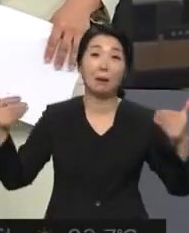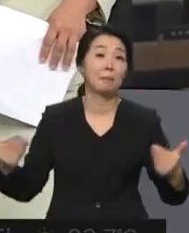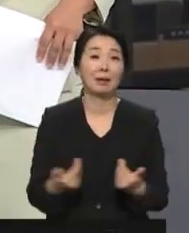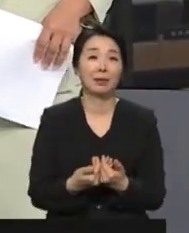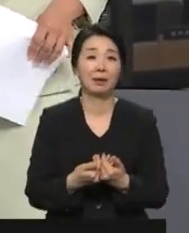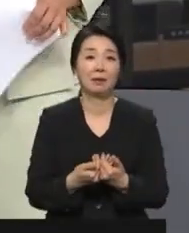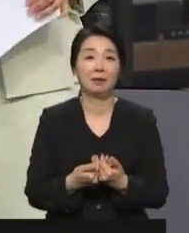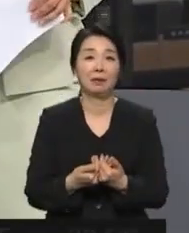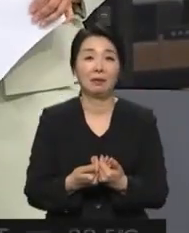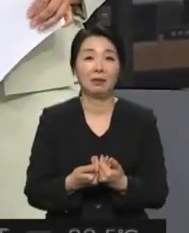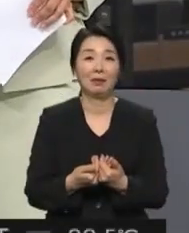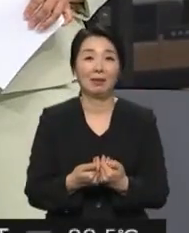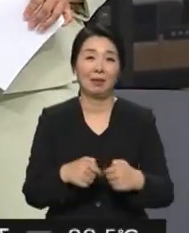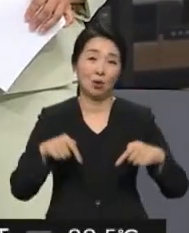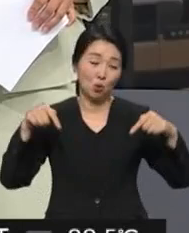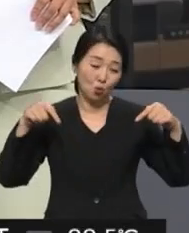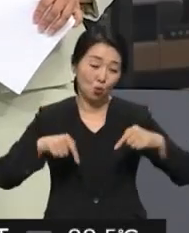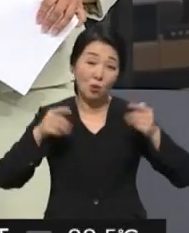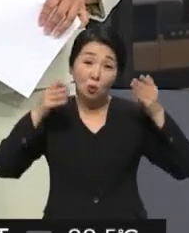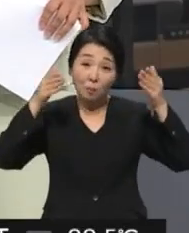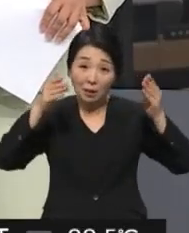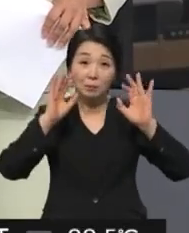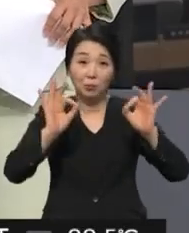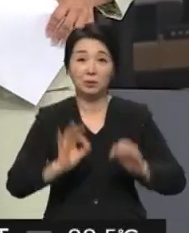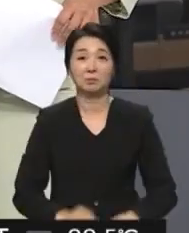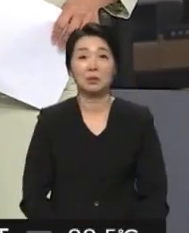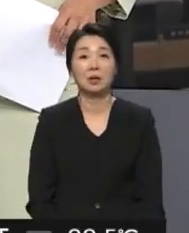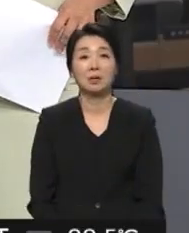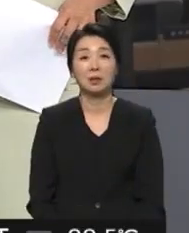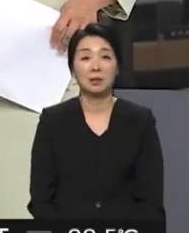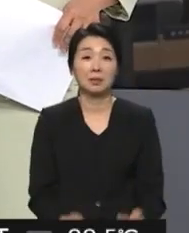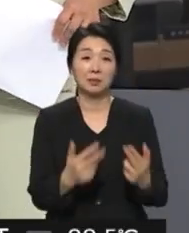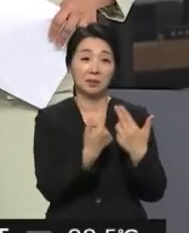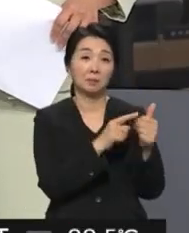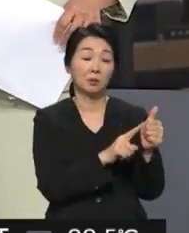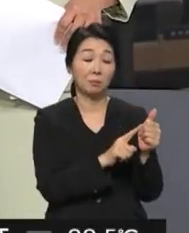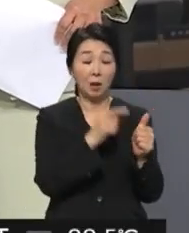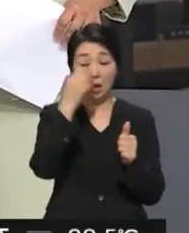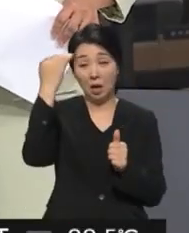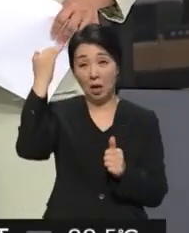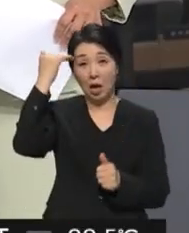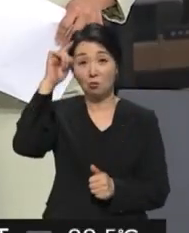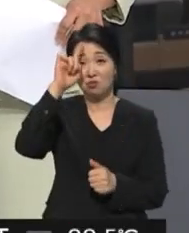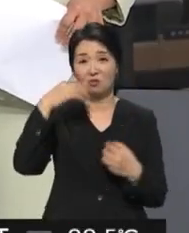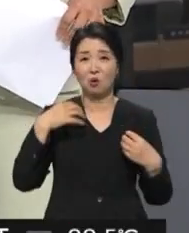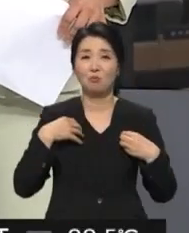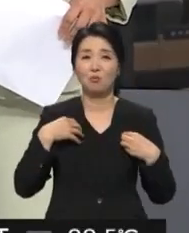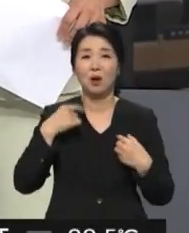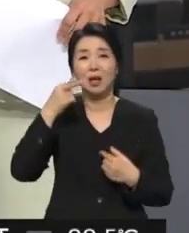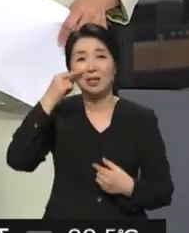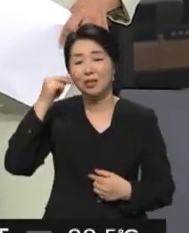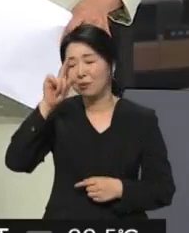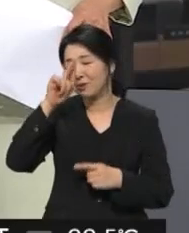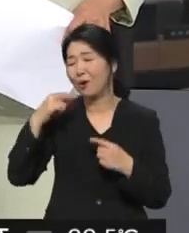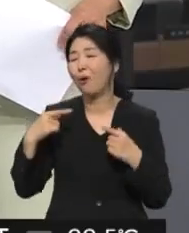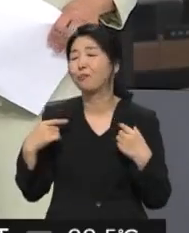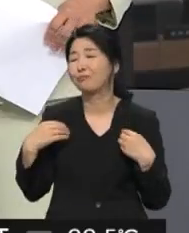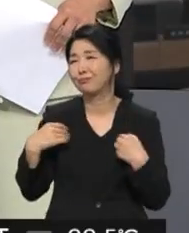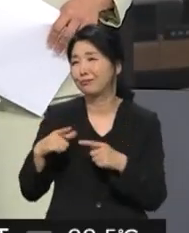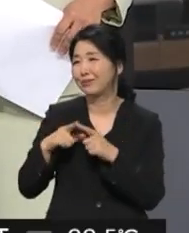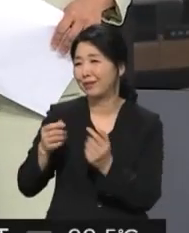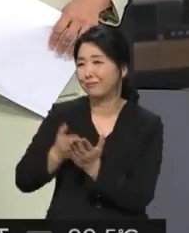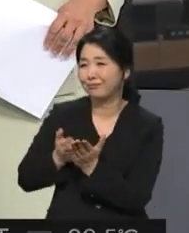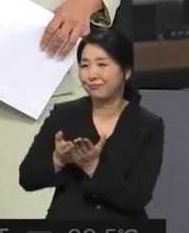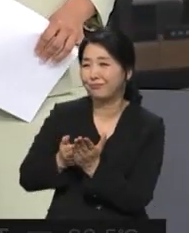향하고 있었습니다. 일단 외교 방향 좀 살펴보면요. 이재명 대표는 우리 정부가 오히려 일본 정부를 대변하고 있다.